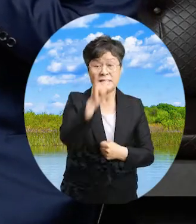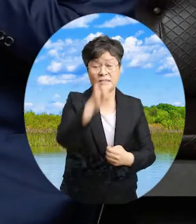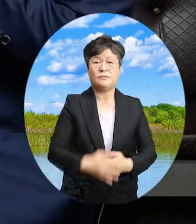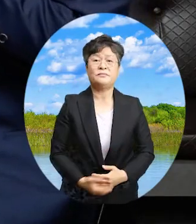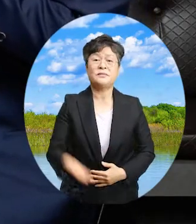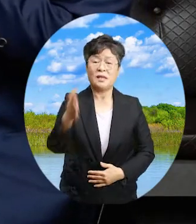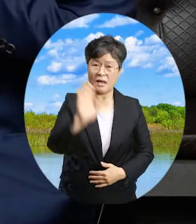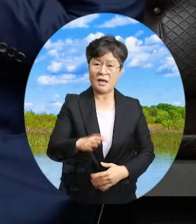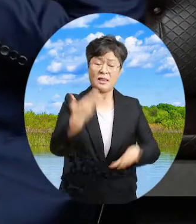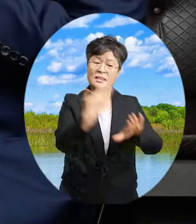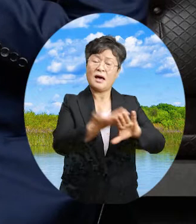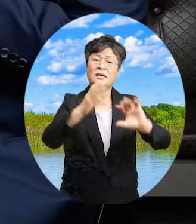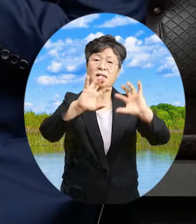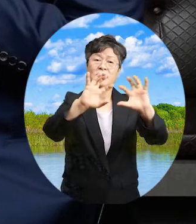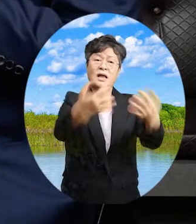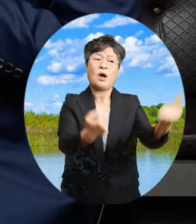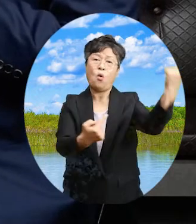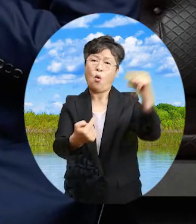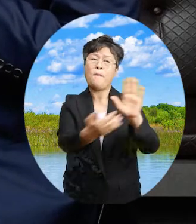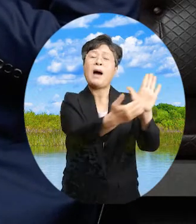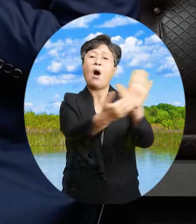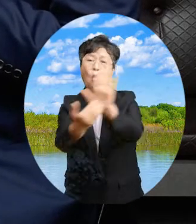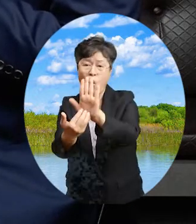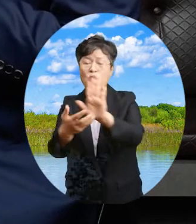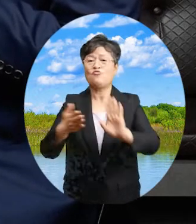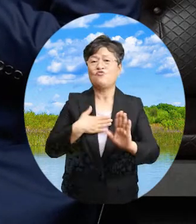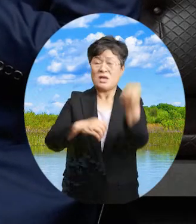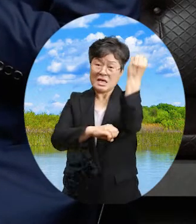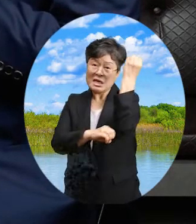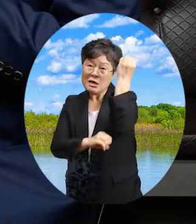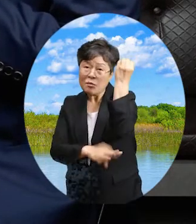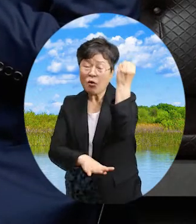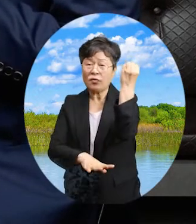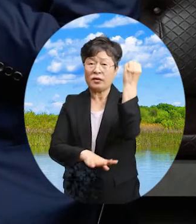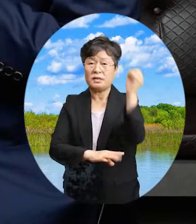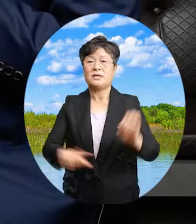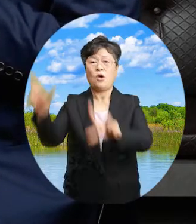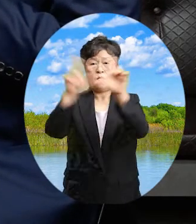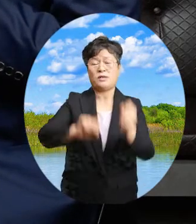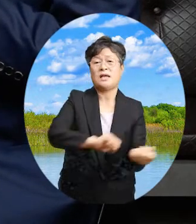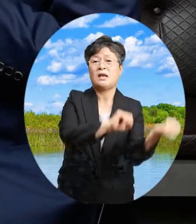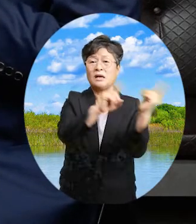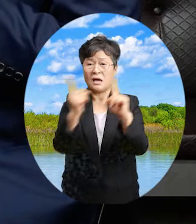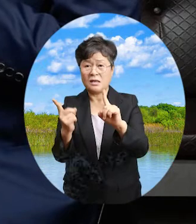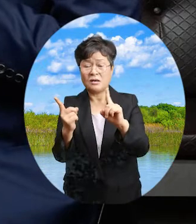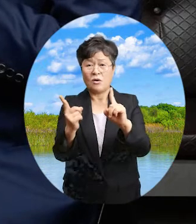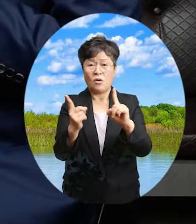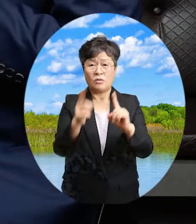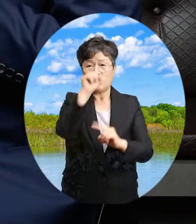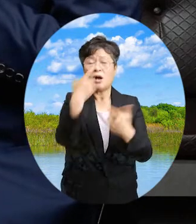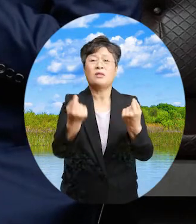모두 마치겠습니다. 아, 오늘 역사 이야기, 원천리천에 대한 역사 이야기, 그리고 원천리천에